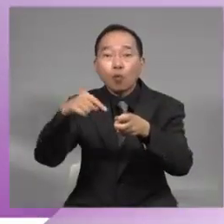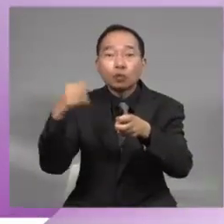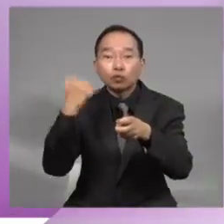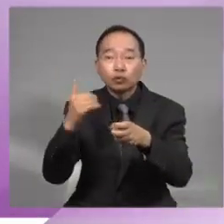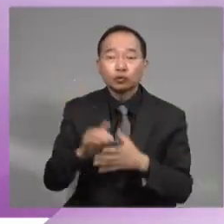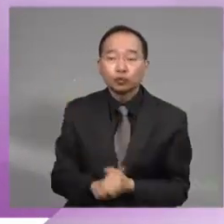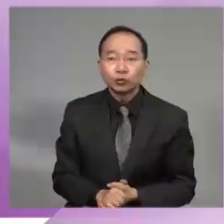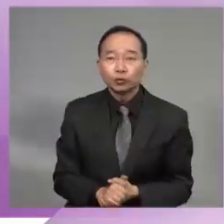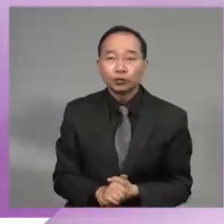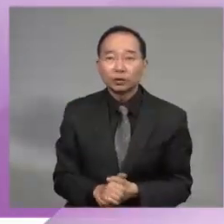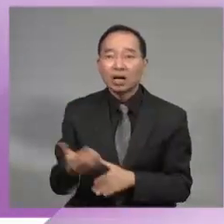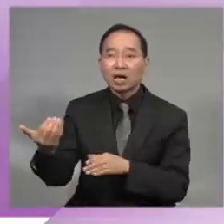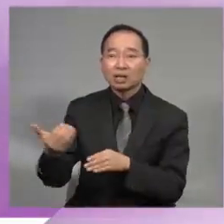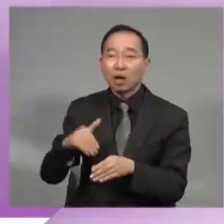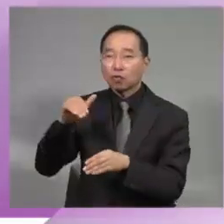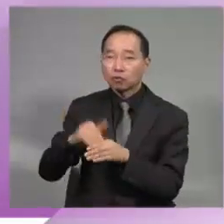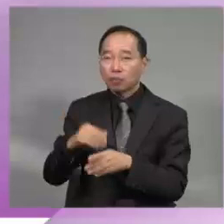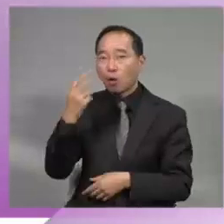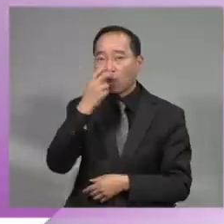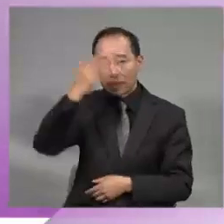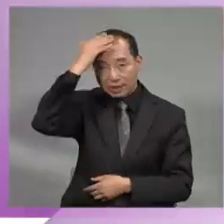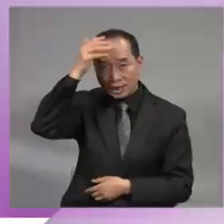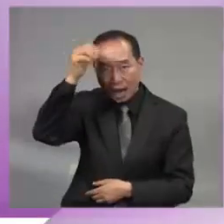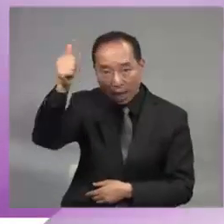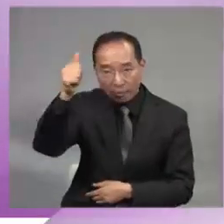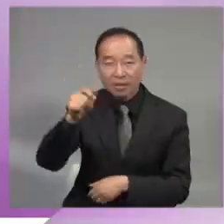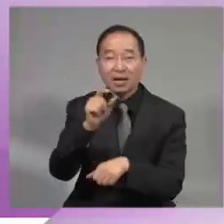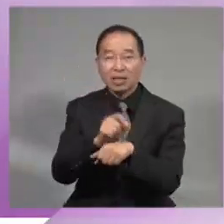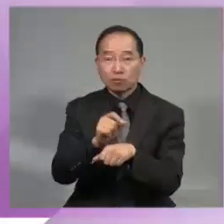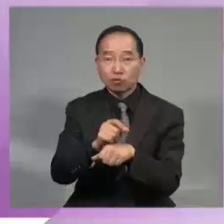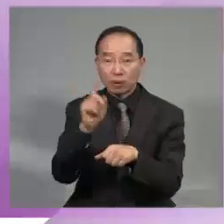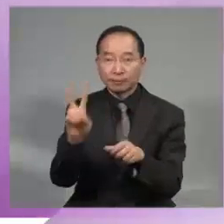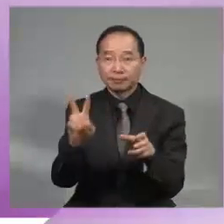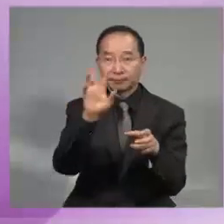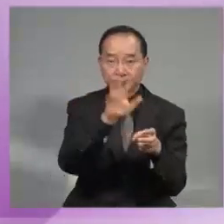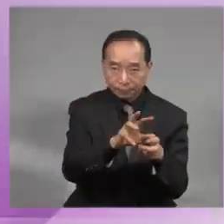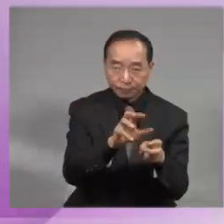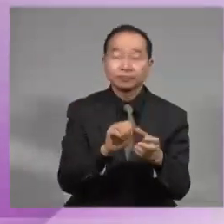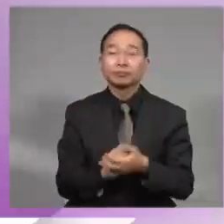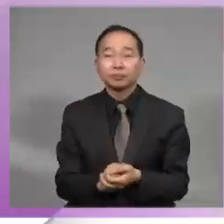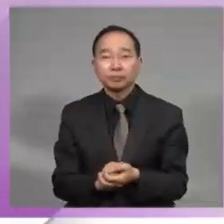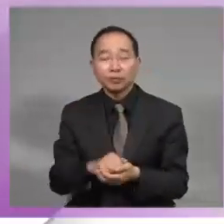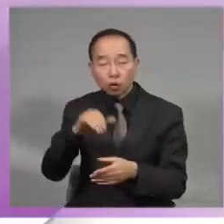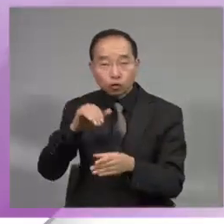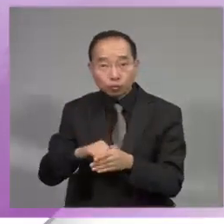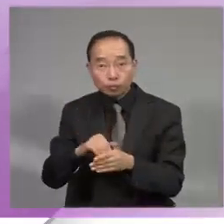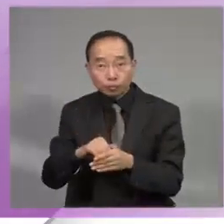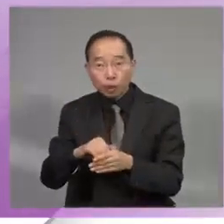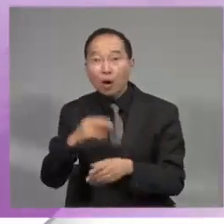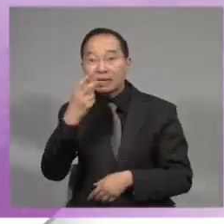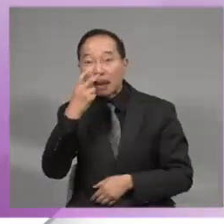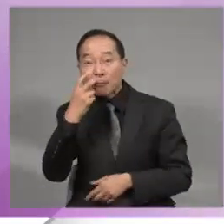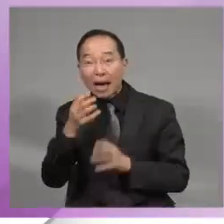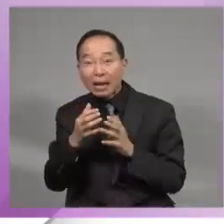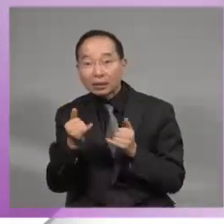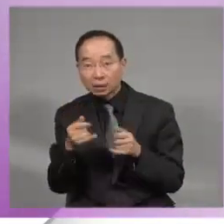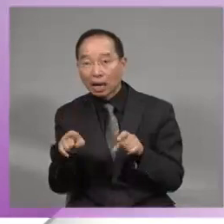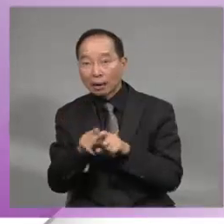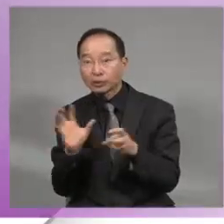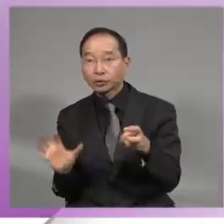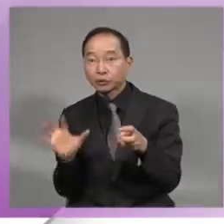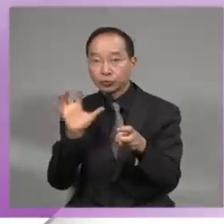차량 안에는 사전투표 관리관, 투표 사무원들 탑승하시고요. 또 그 투표 과정 함께 하셨던 투표 참관인 분들도 함께